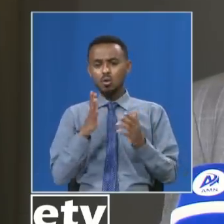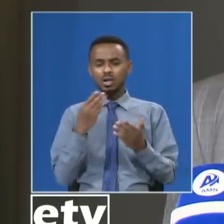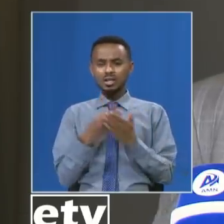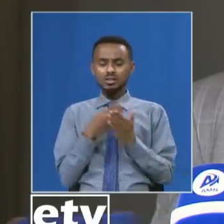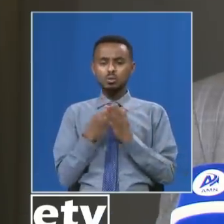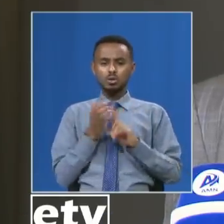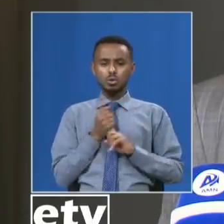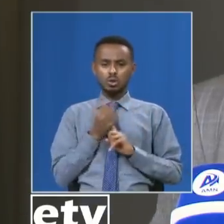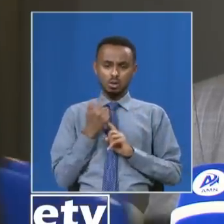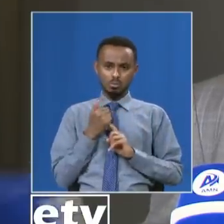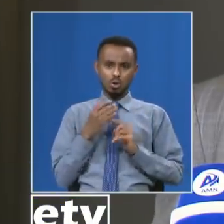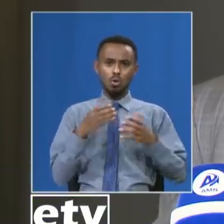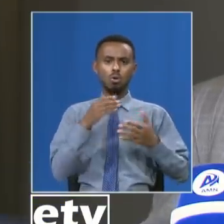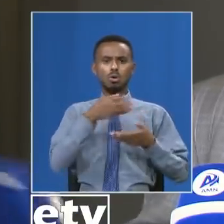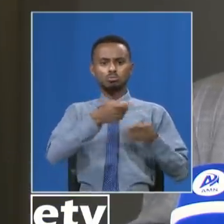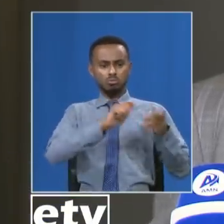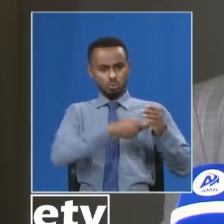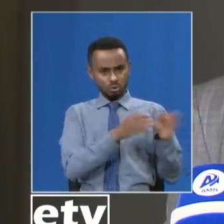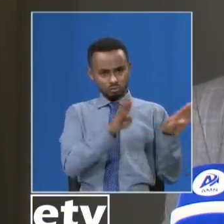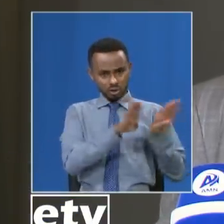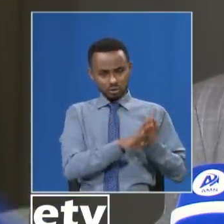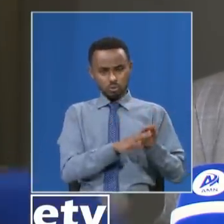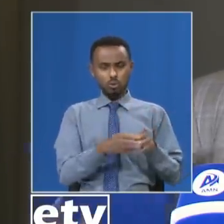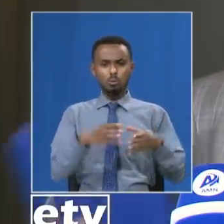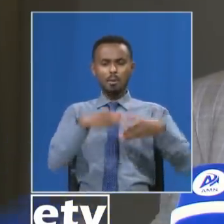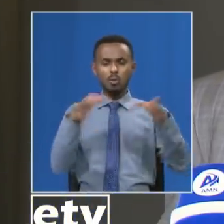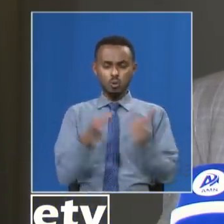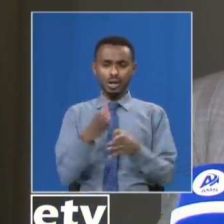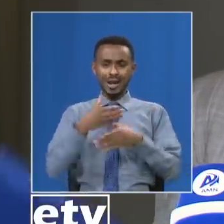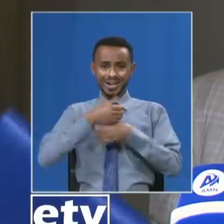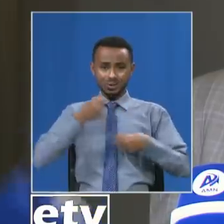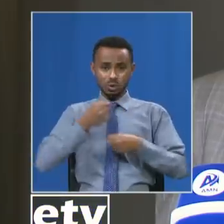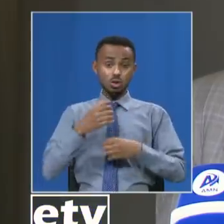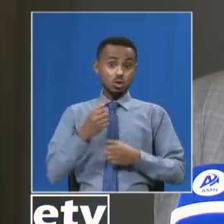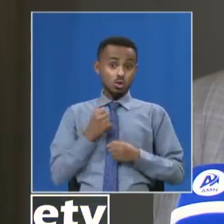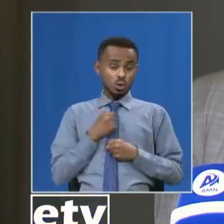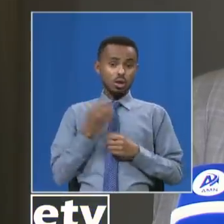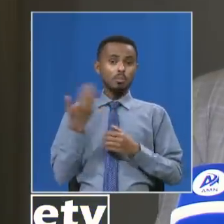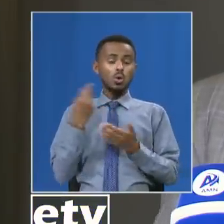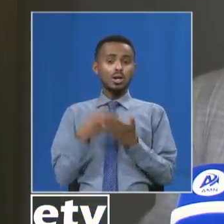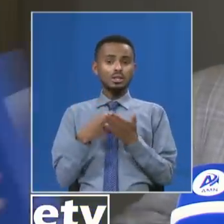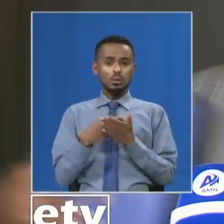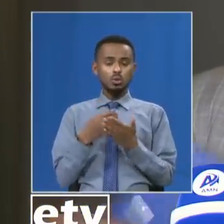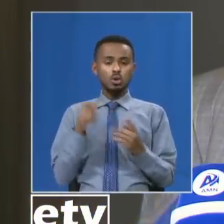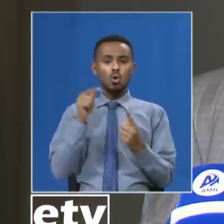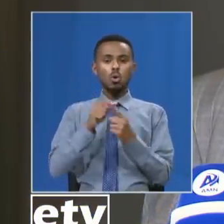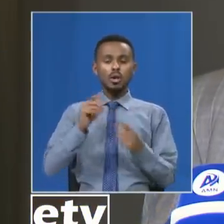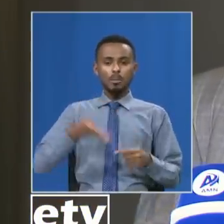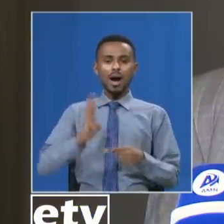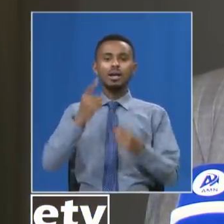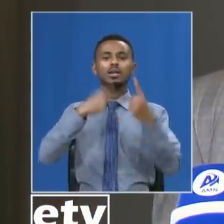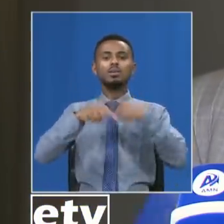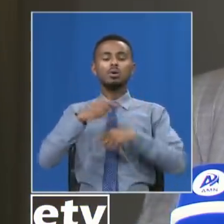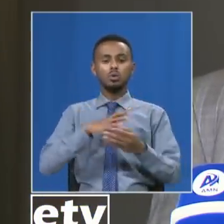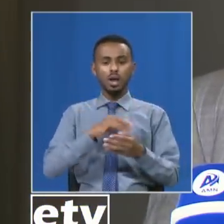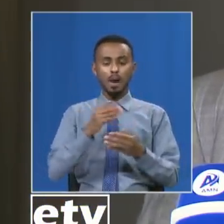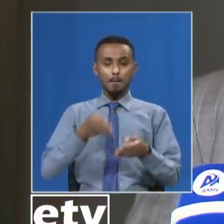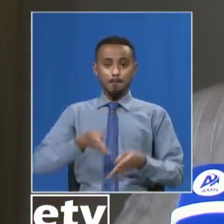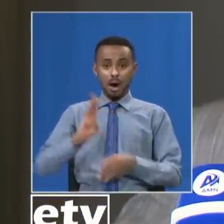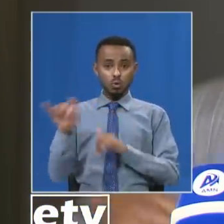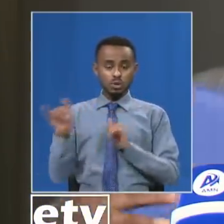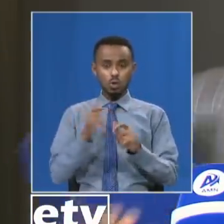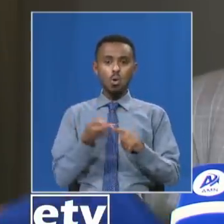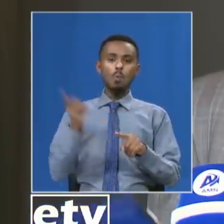ይዞት የነበረው በካዝናም በጆንያም በተለያየ መልኩች ይዟቸው የነበሩት ገንዘቦች ወደ ባንክ እንዲመጡና ባንኮች